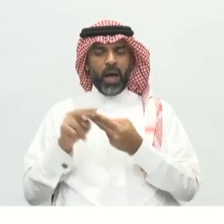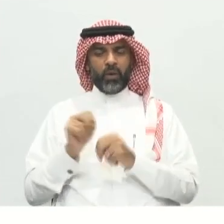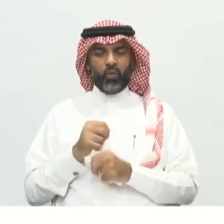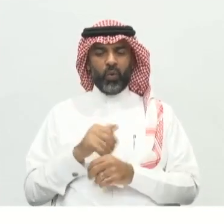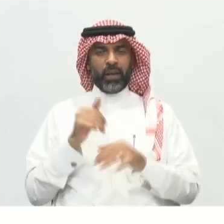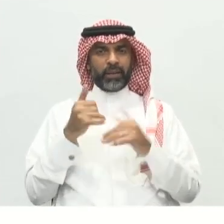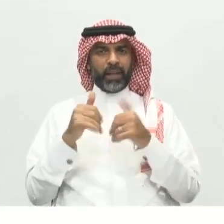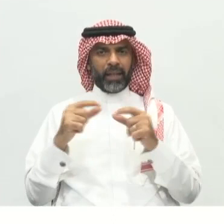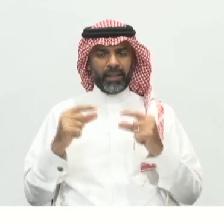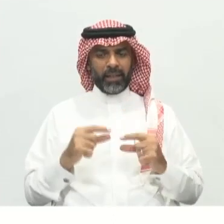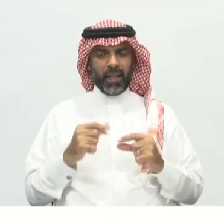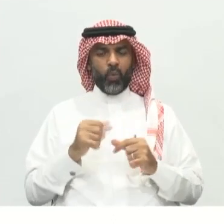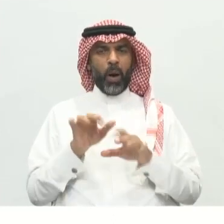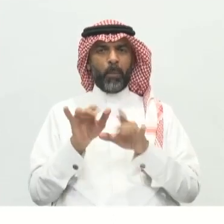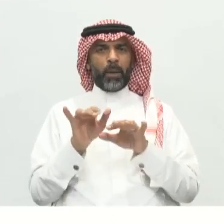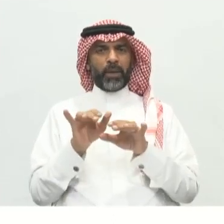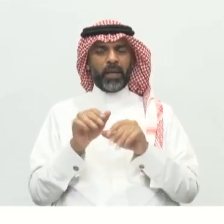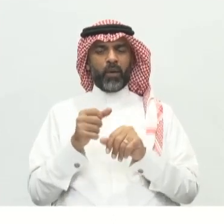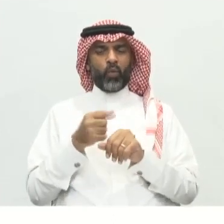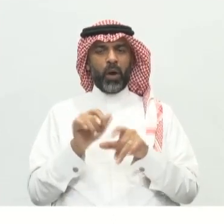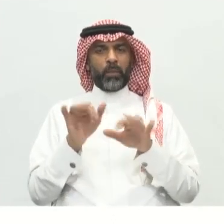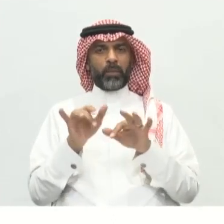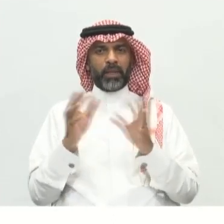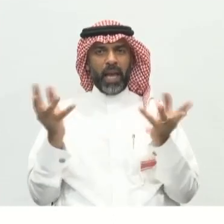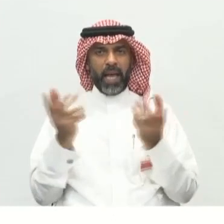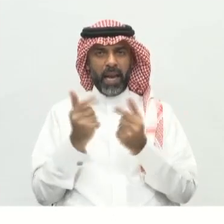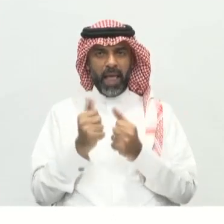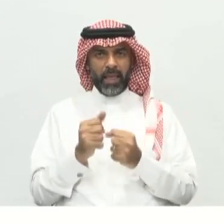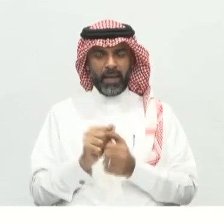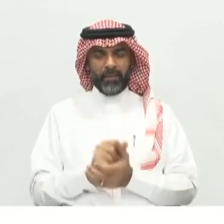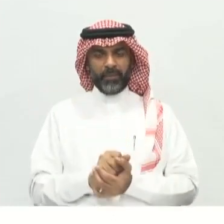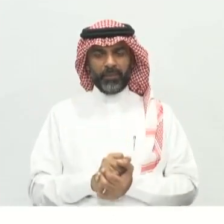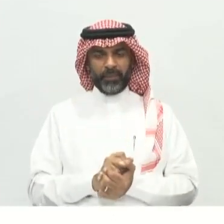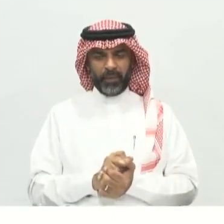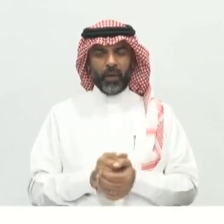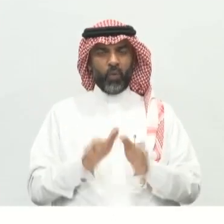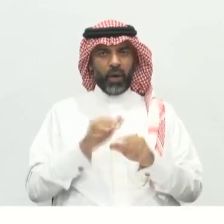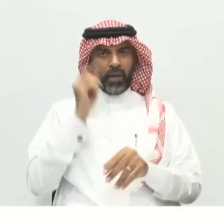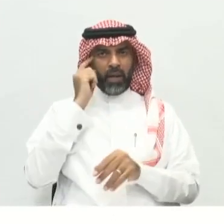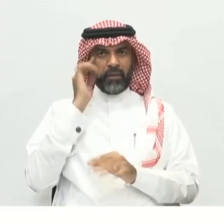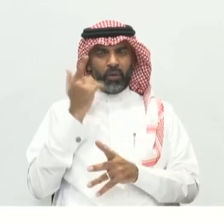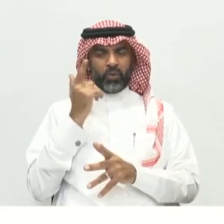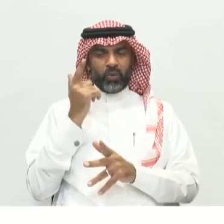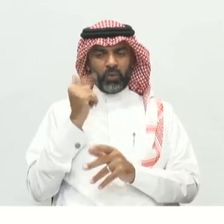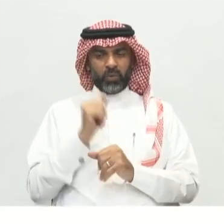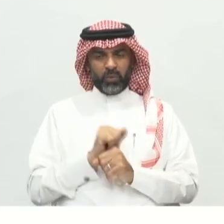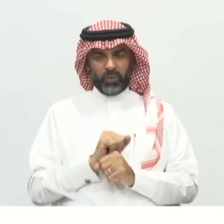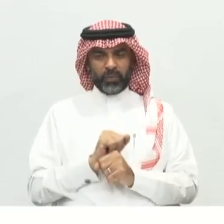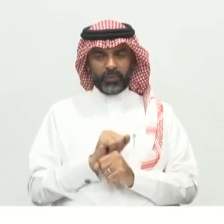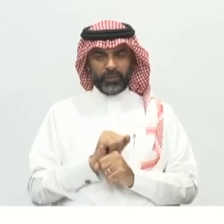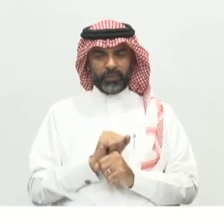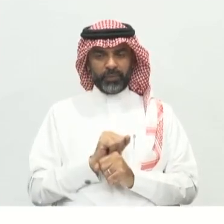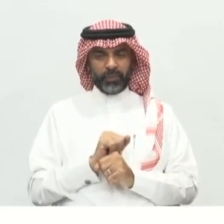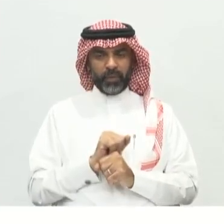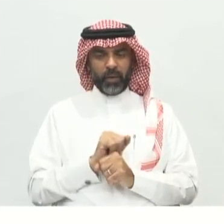الاستدلال والبرمجه القيد والبرمجه الرياضيه وتعرفنا كذلك في هذا الدرس على مثال